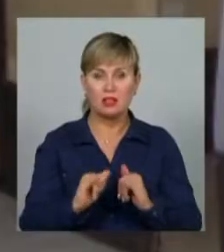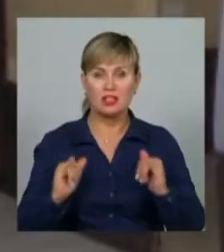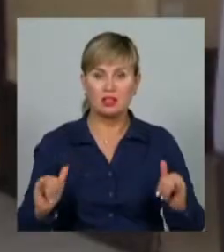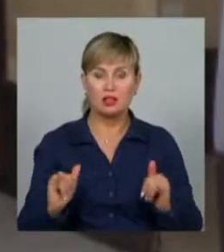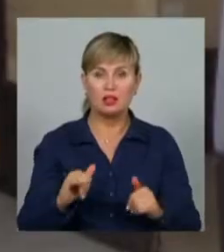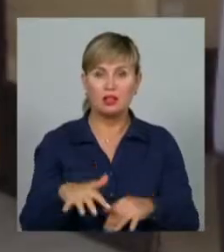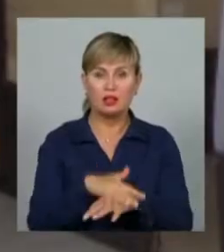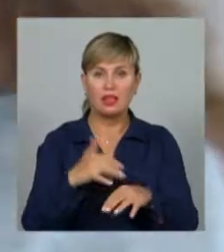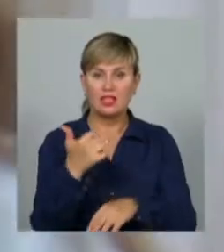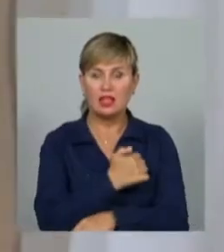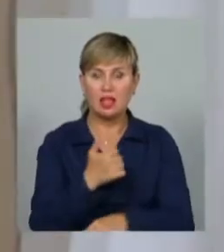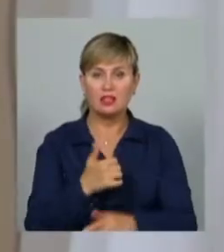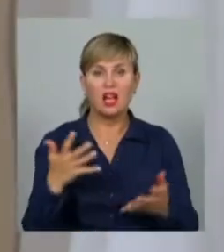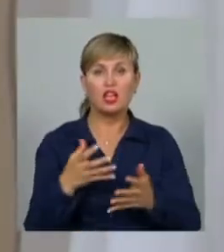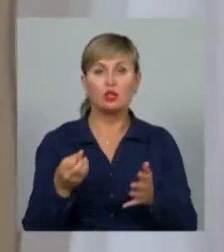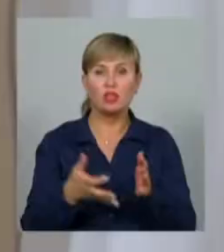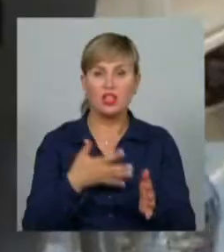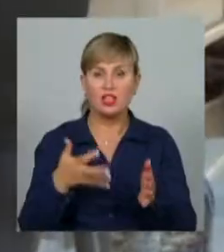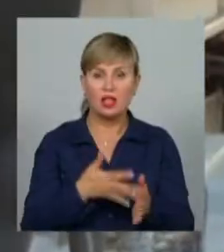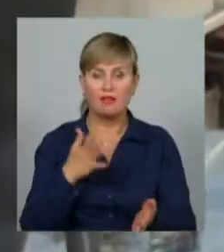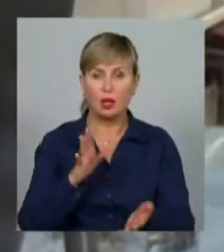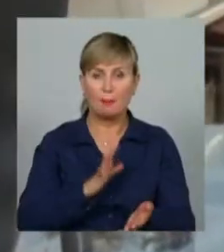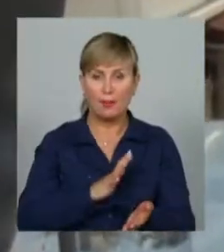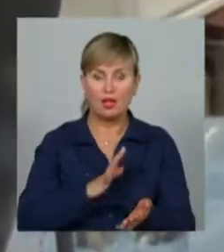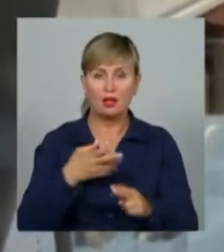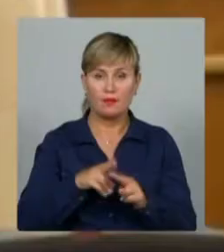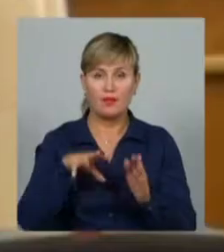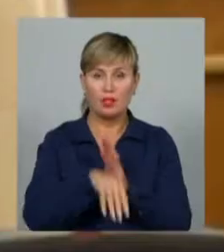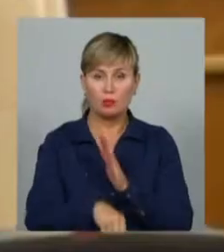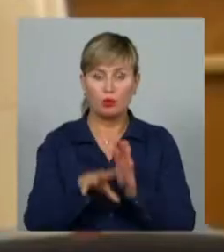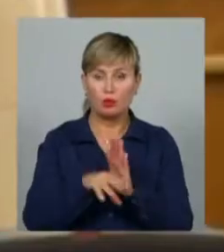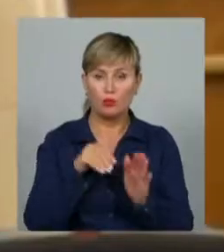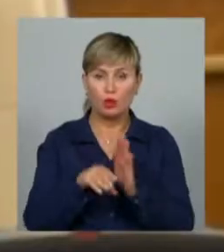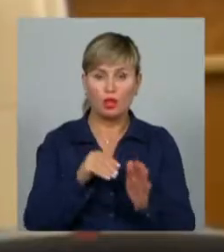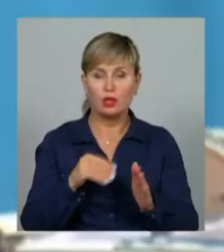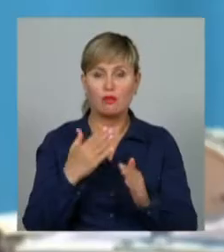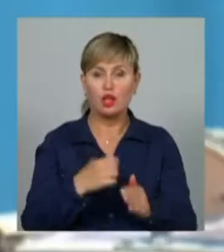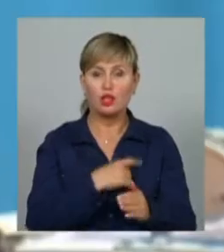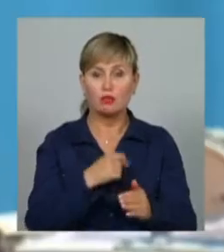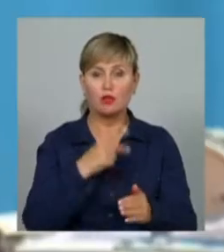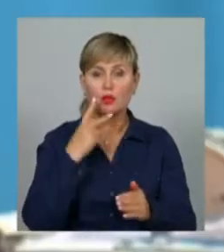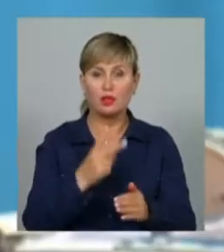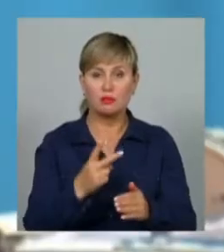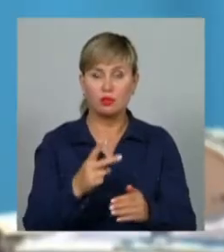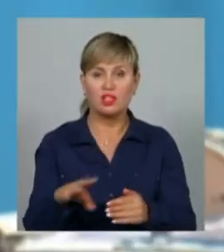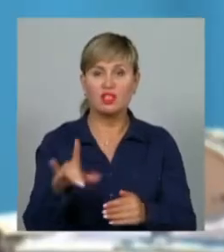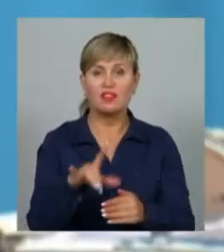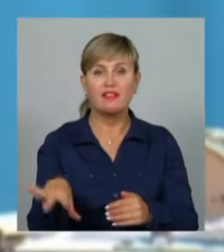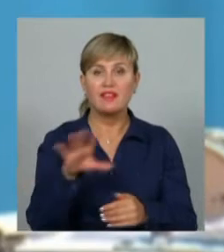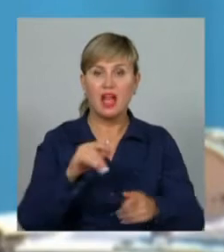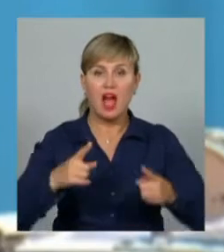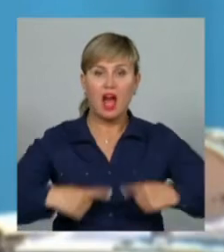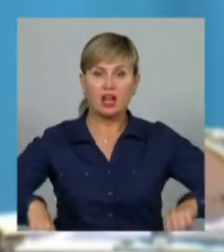населения. Какие еще недостатки увидели в работе профильного ведомства депутаты? Ваши дипломы посмотришь, вы там все